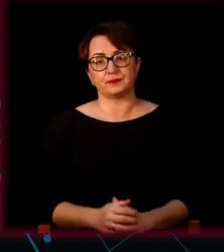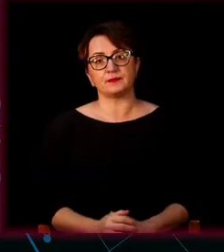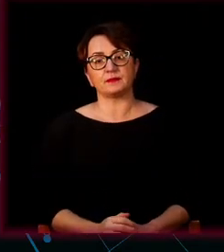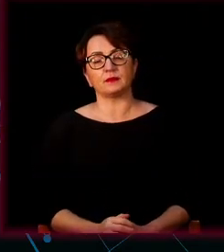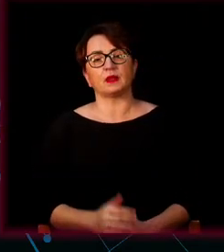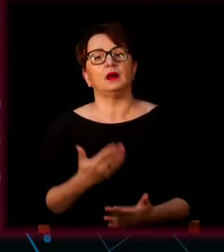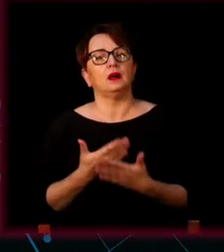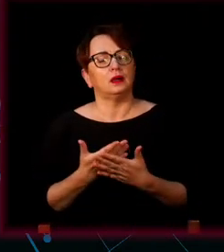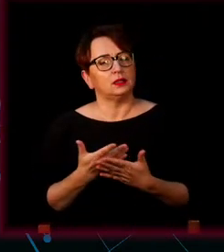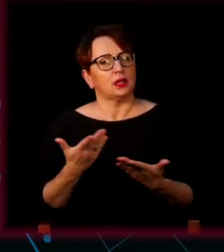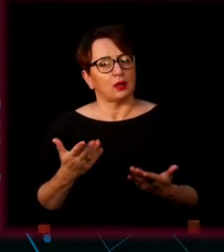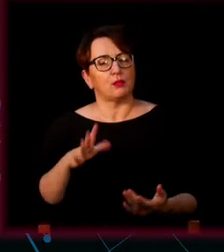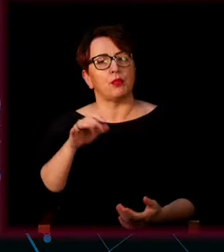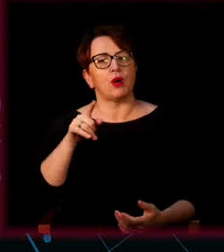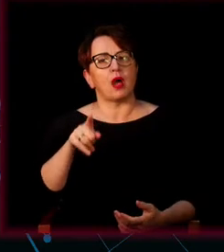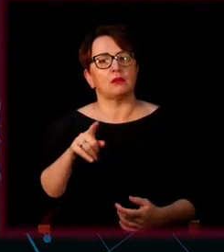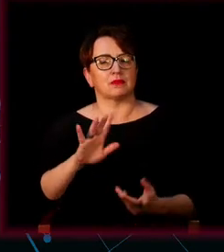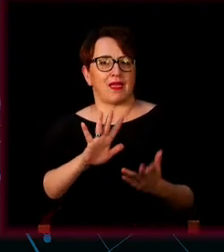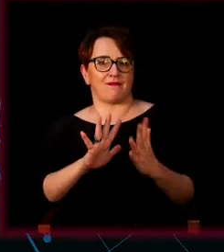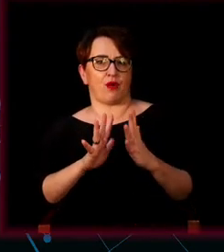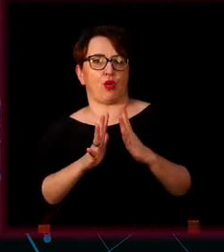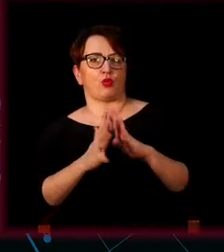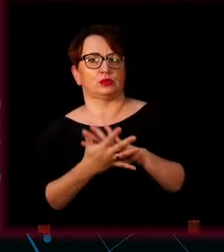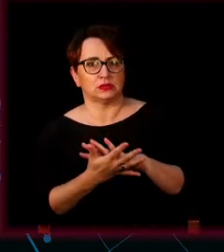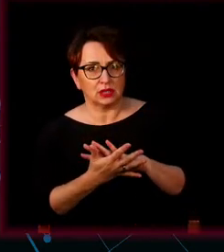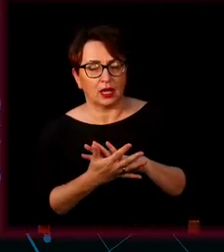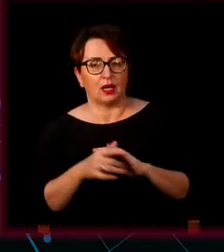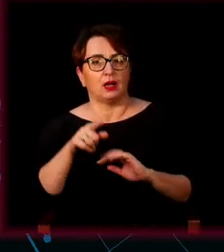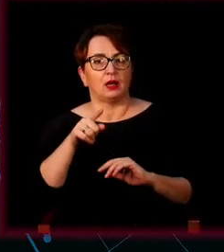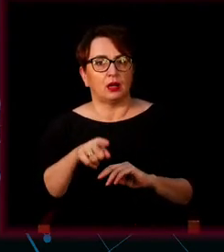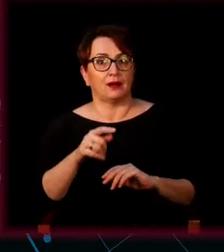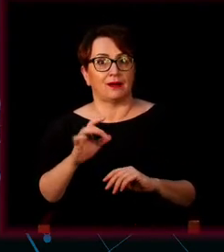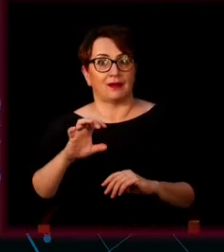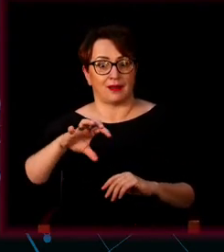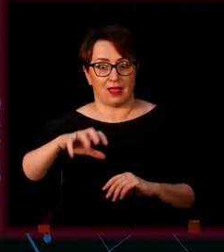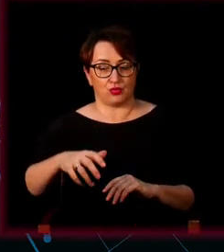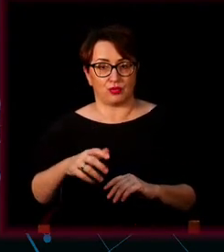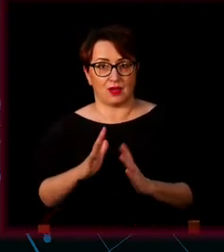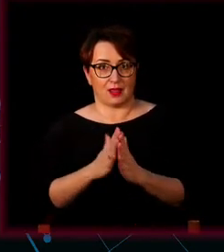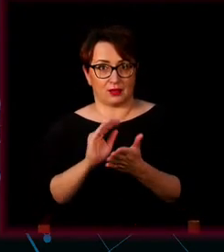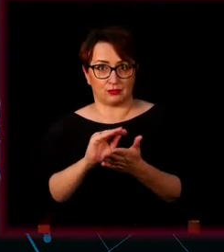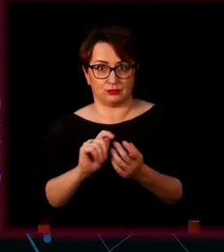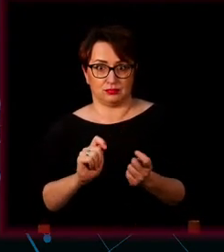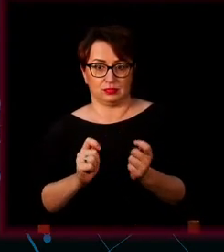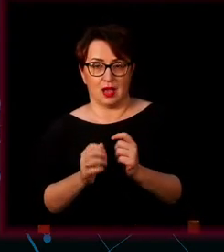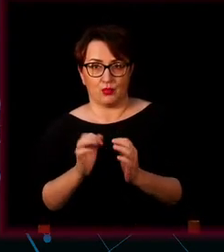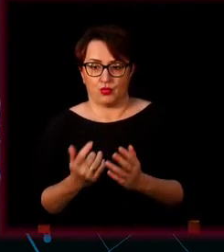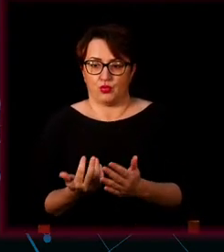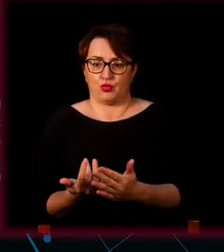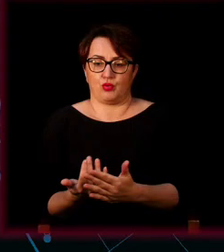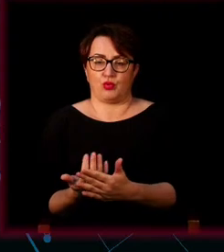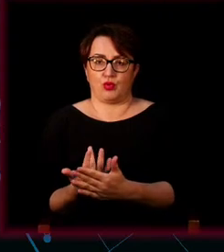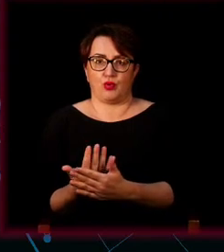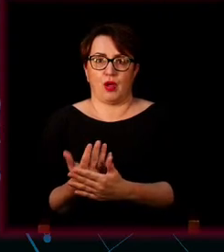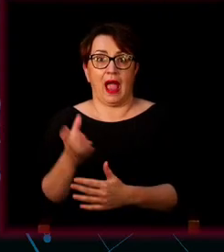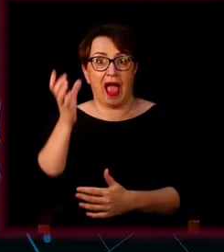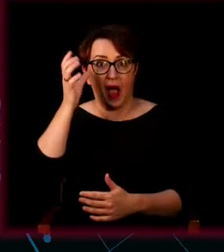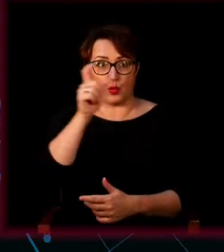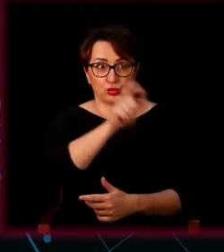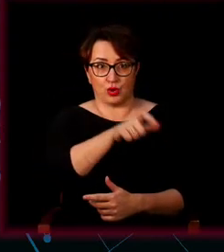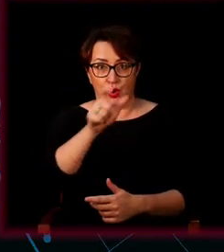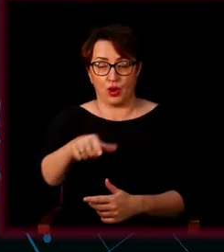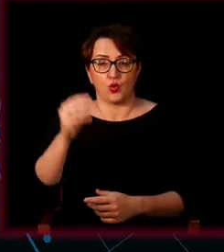W tym sensie, że taką ewolucję, czy też przemianę, którą ten gatunek przechodził, w pewnym sensie dorastając, tak ucząc, autorzy uczyli